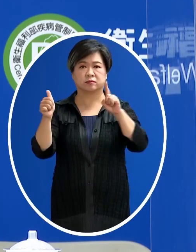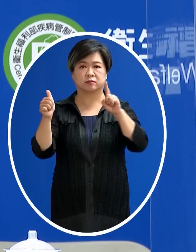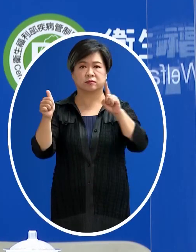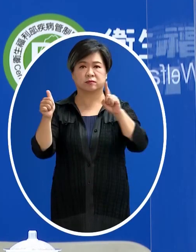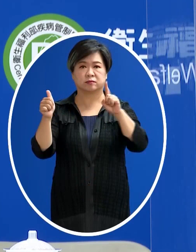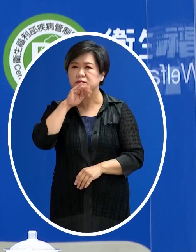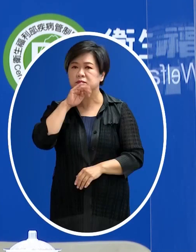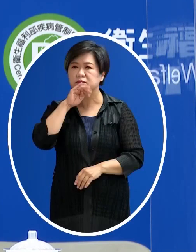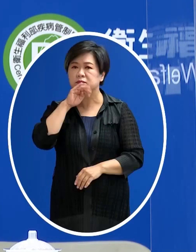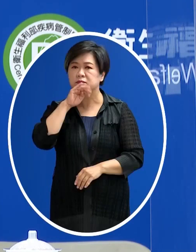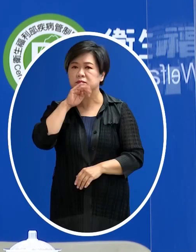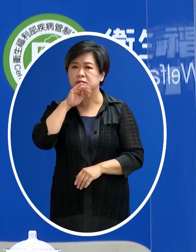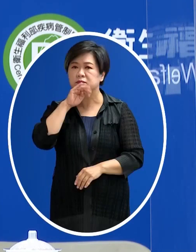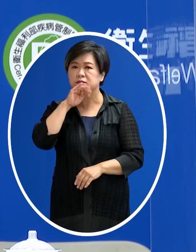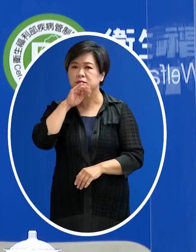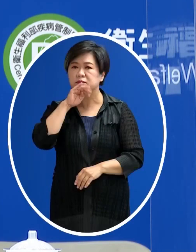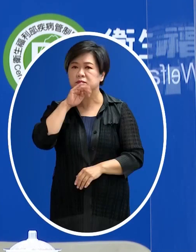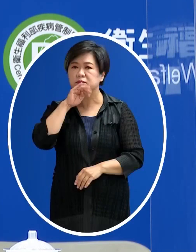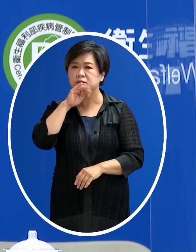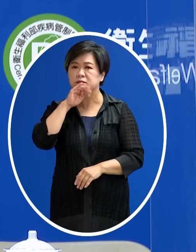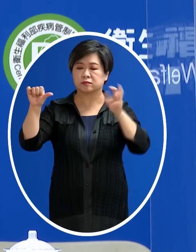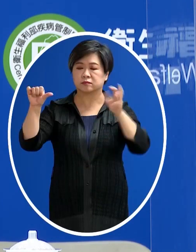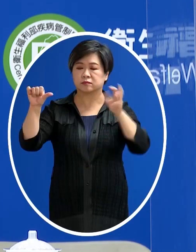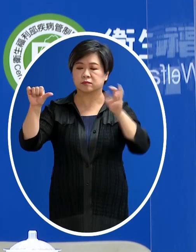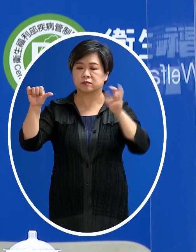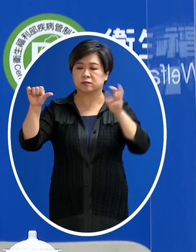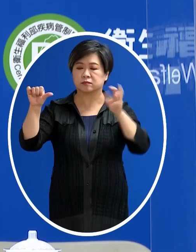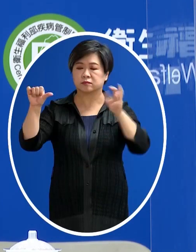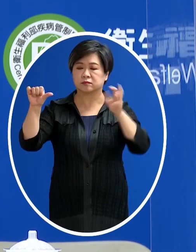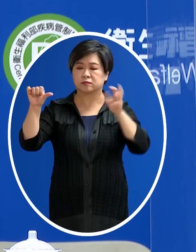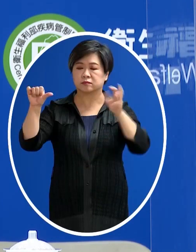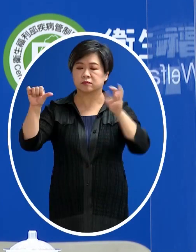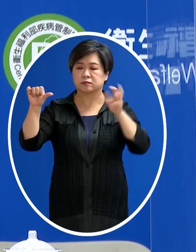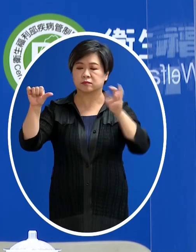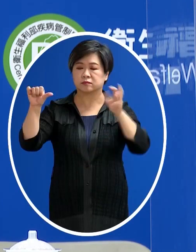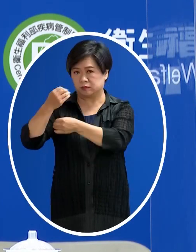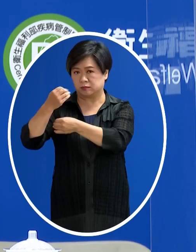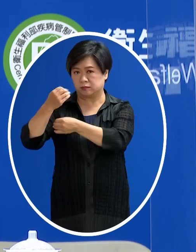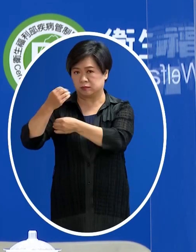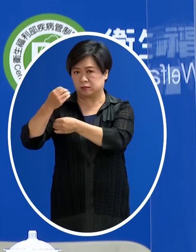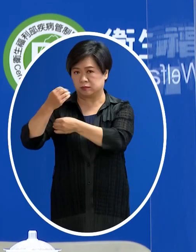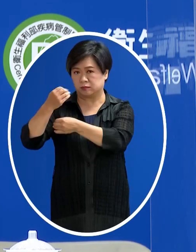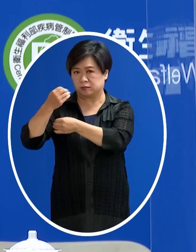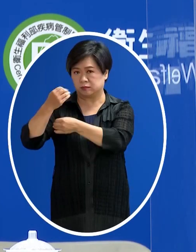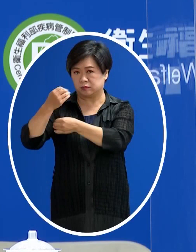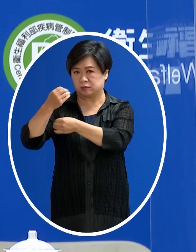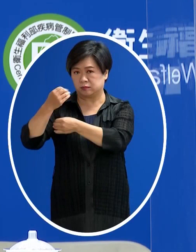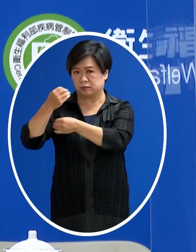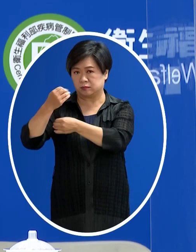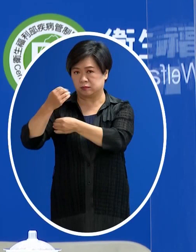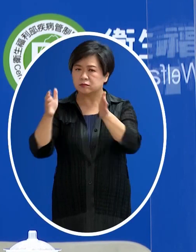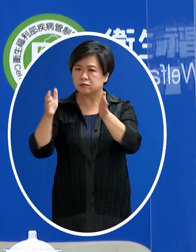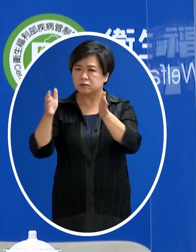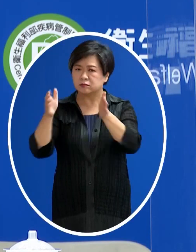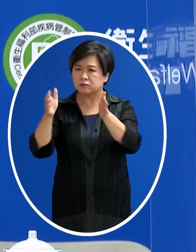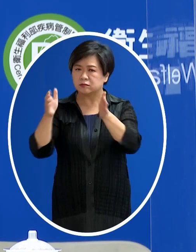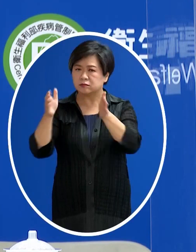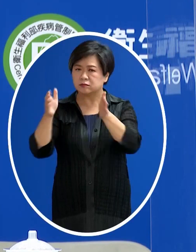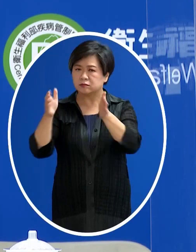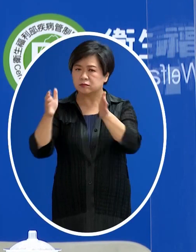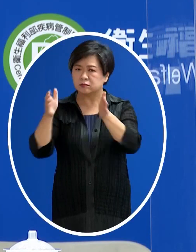未满5岁至80多岁，发病日啊到裁剪日哈，介于4月6号